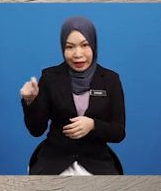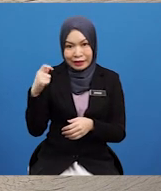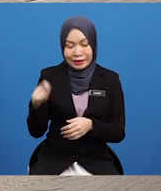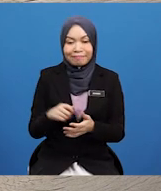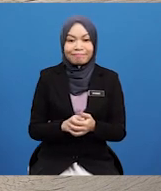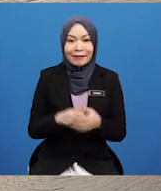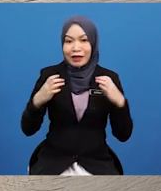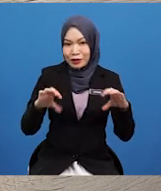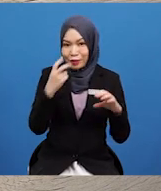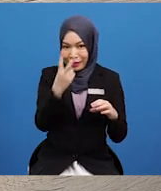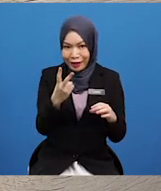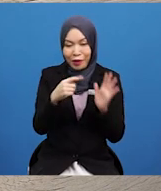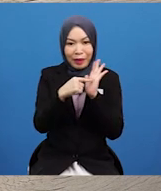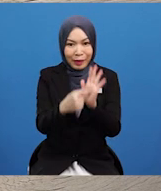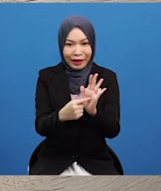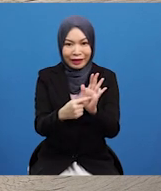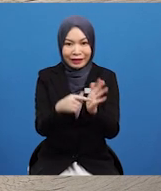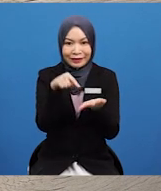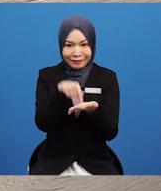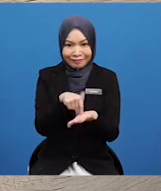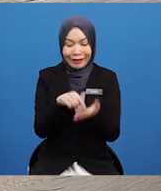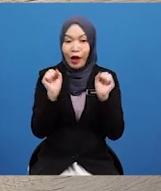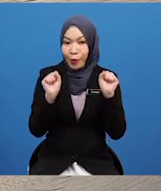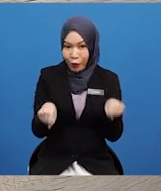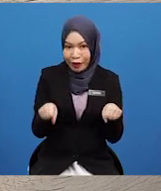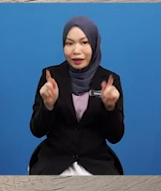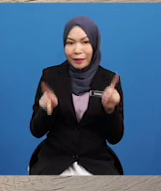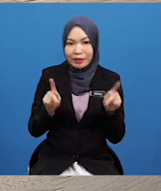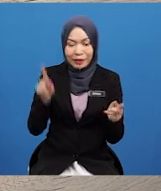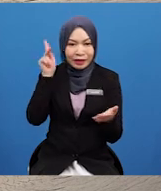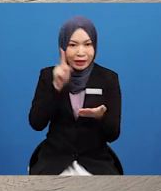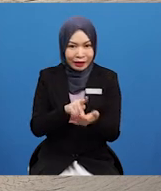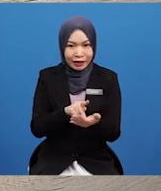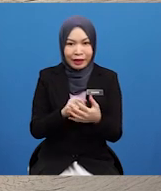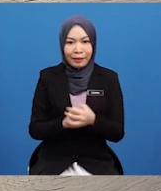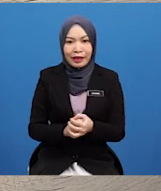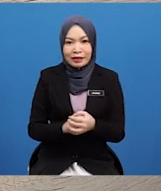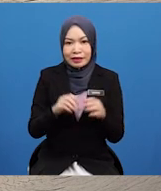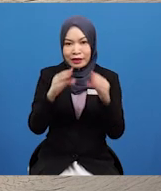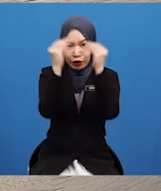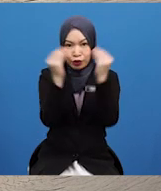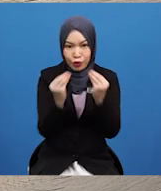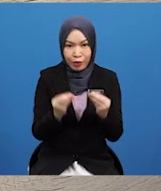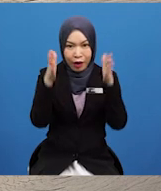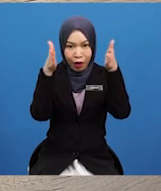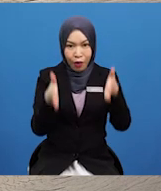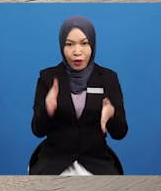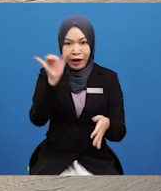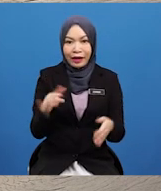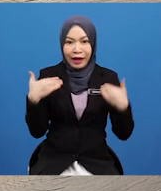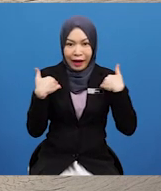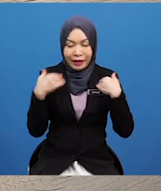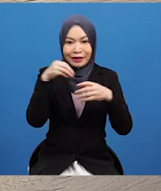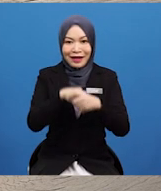Cuba lihat paparan slide ini. Boleh tak pelajar kenal pasti jumlah orang yang terdapat di dalam